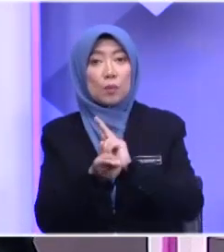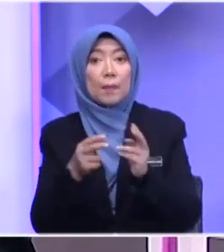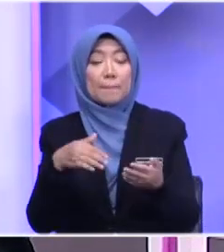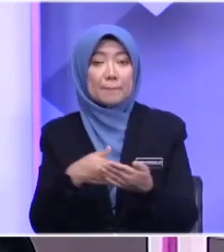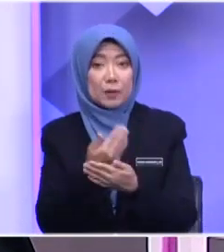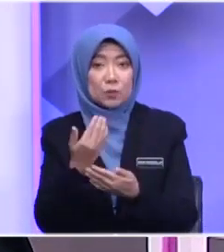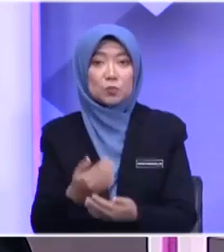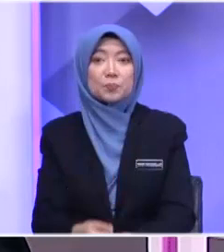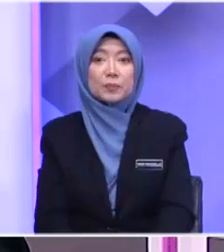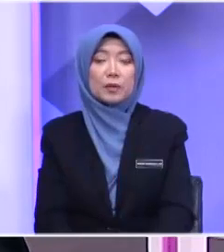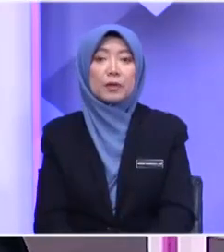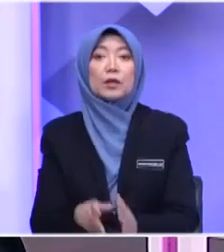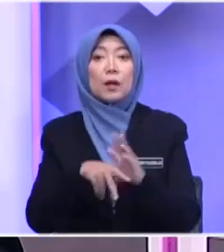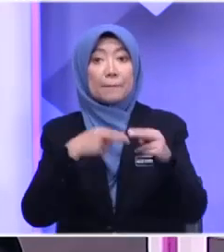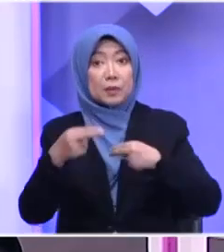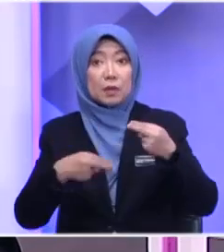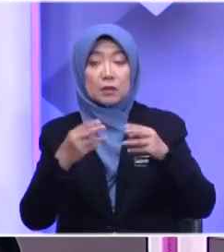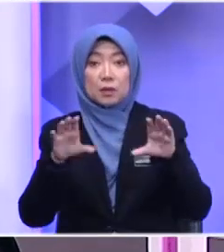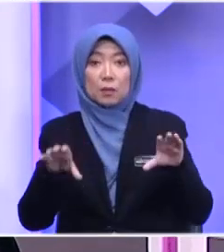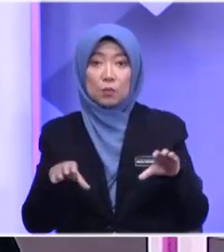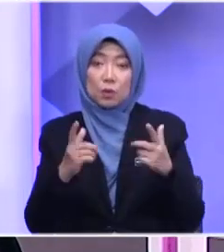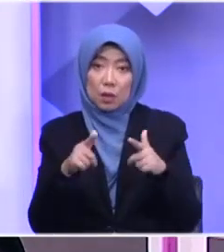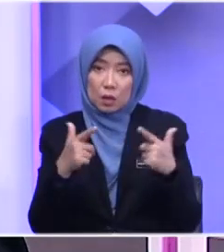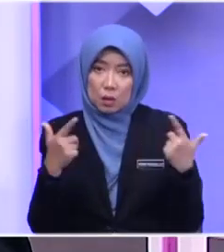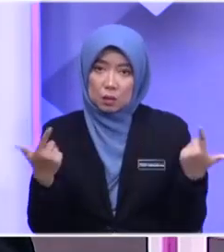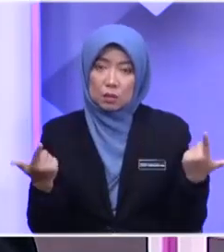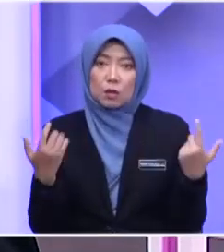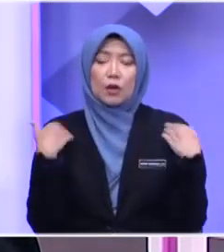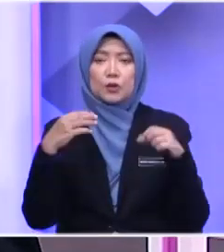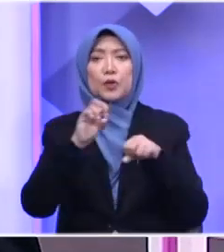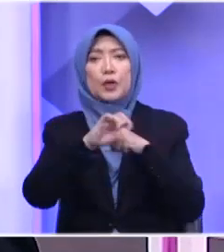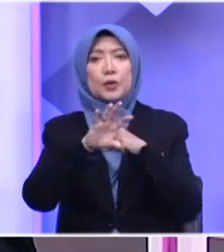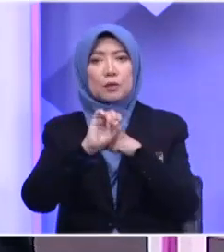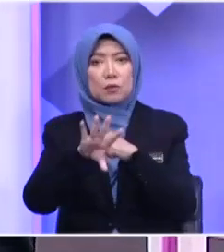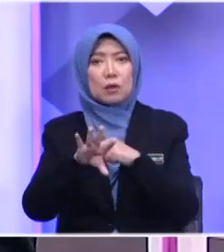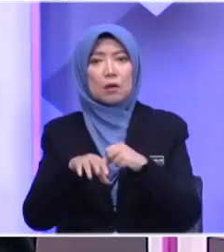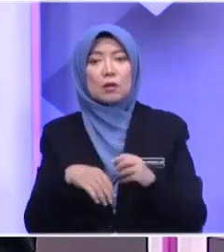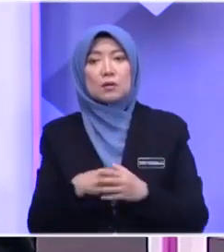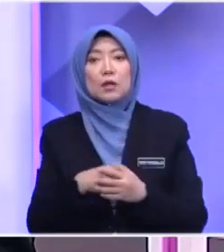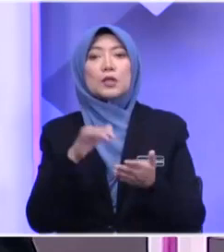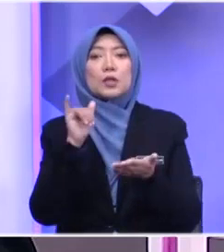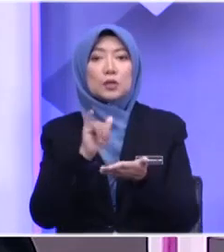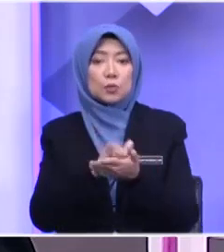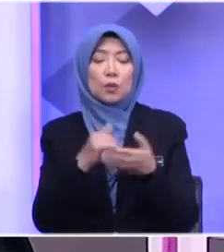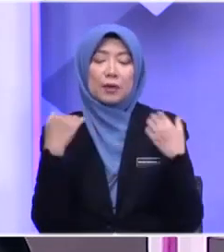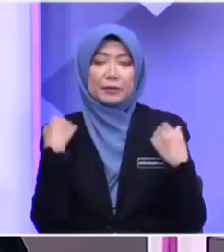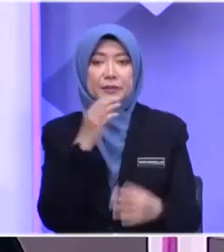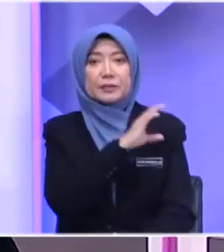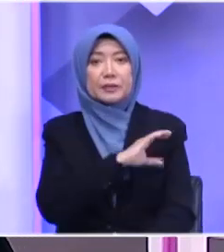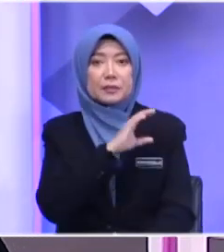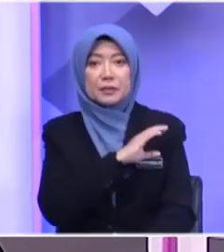penyakit mani kau punya gitu HD buat kelainan dengan nyaman dan produk Di bekelai Nan waktu antara adanya ciri-ciri